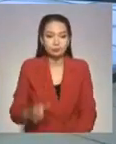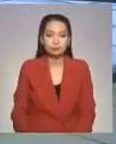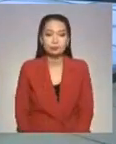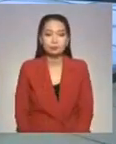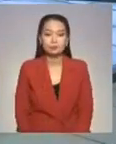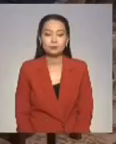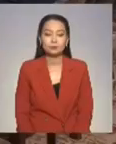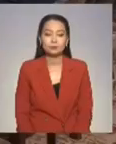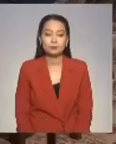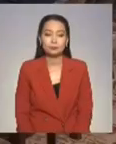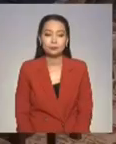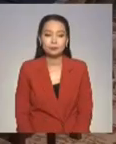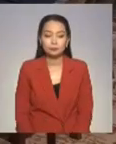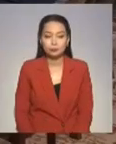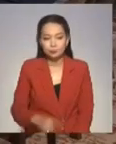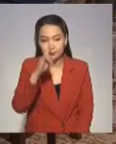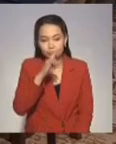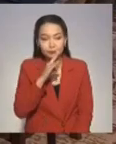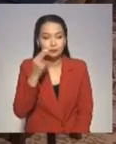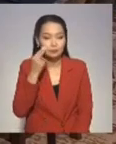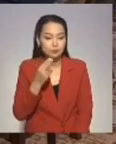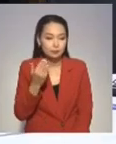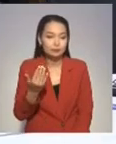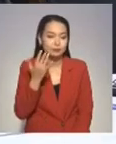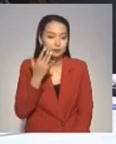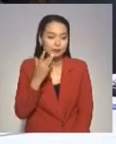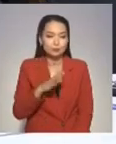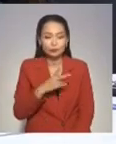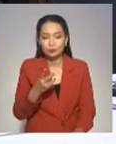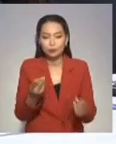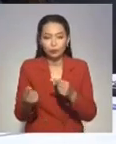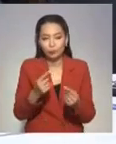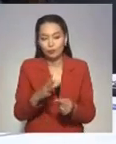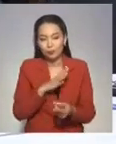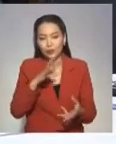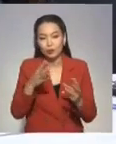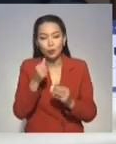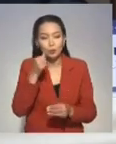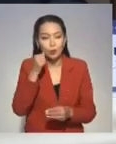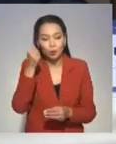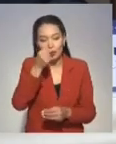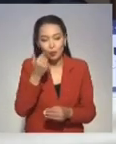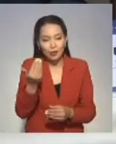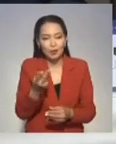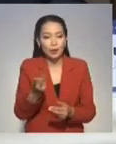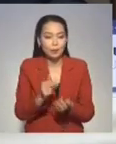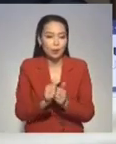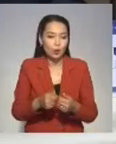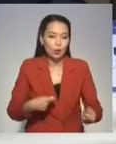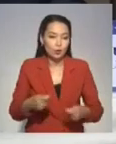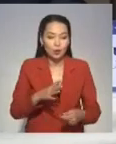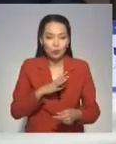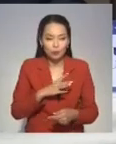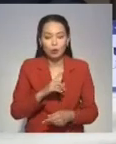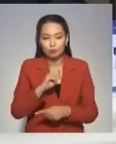Сюмбаева. Казахстан и Китай всегда неплохо ладили между собой. По итогам только прошлого года объем двусторонней торговли достиг